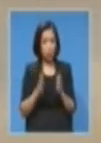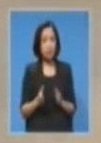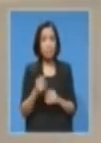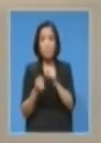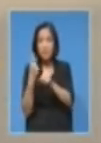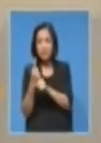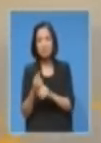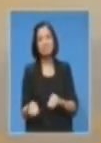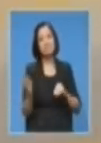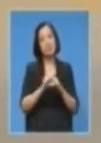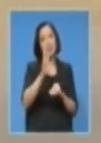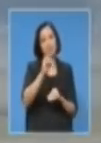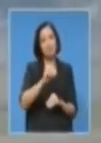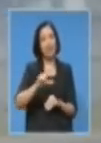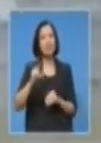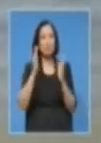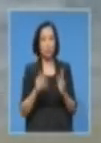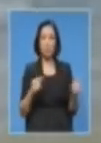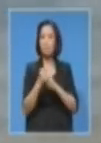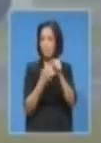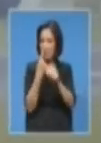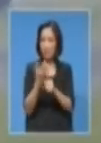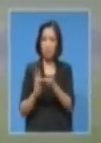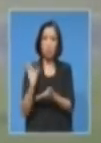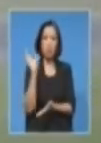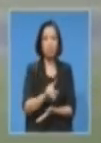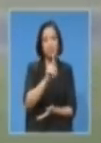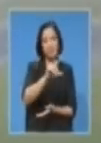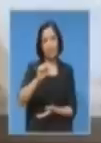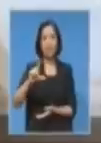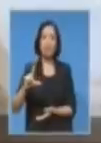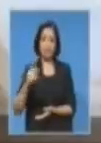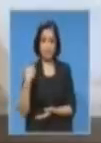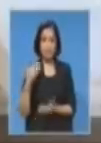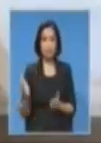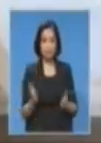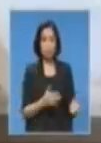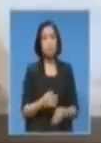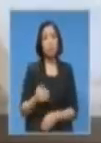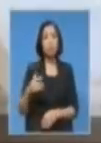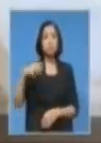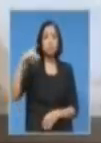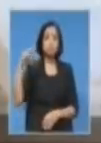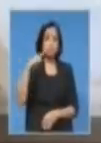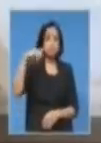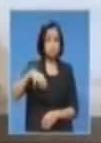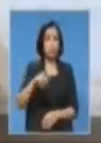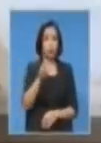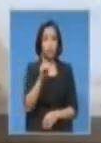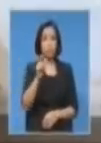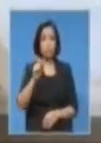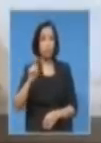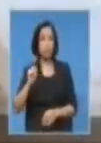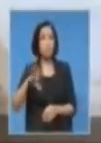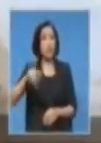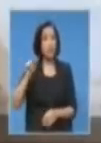นต่อปีครับวงเงินในส่วนนี้ไม่ต่ำกว่า 100,000 ล้านบาทครับในส่วนของสนามบินดอนเมืองนั้นจะเป็นการพัฒนาระยะที่